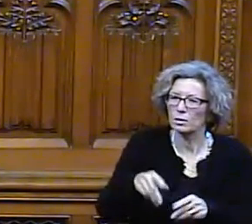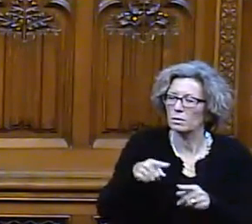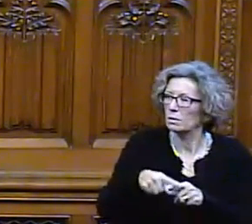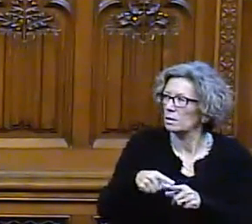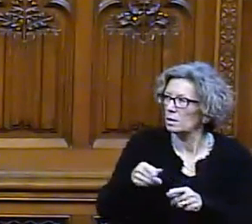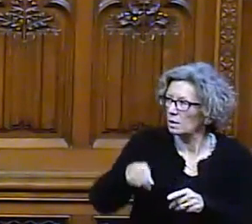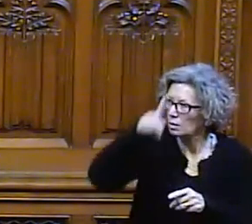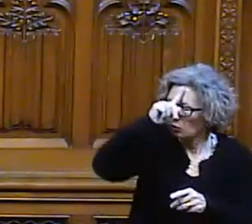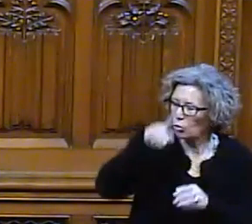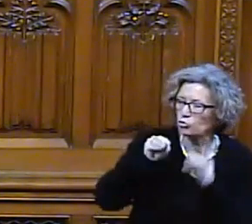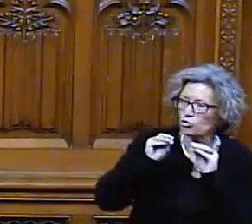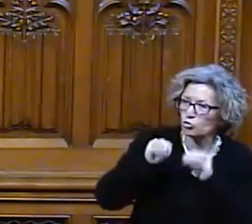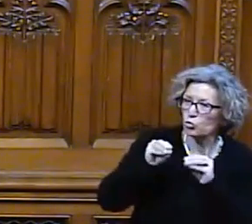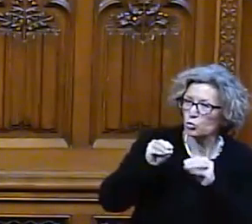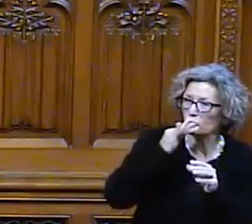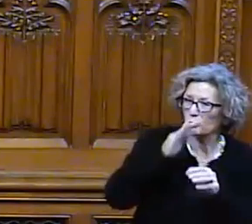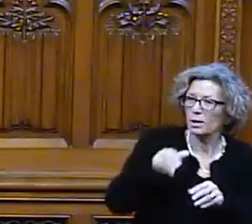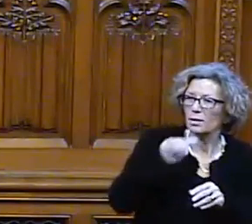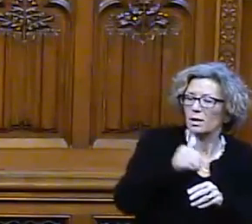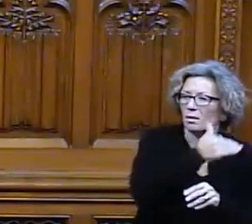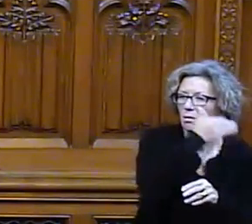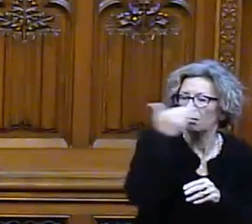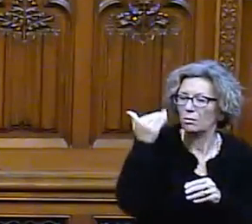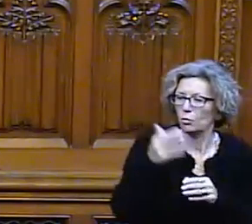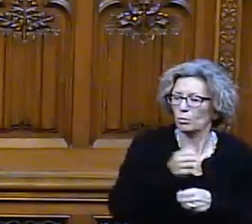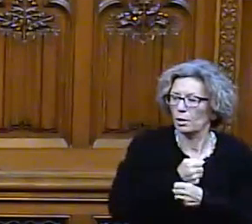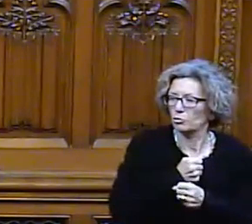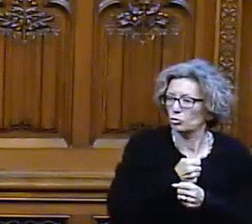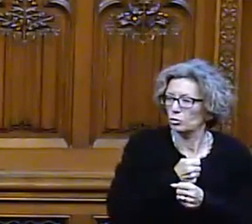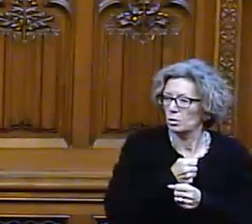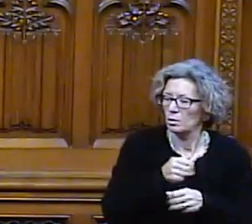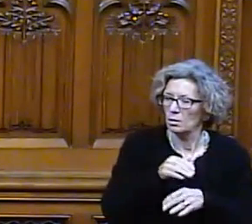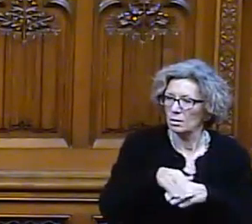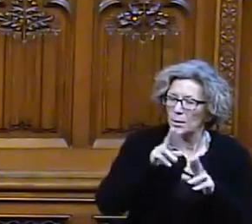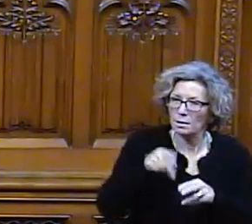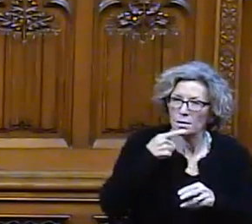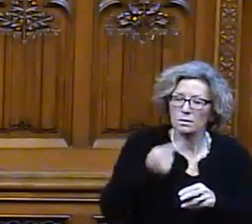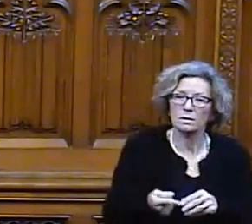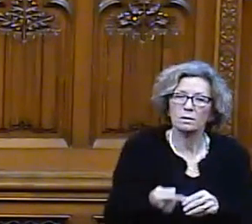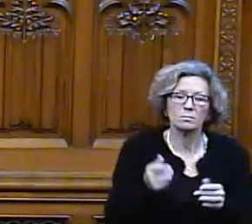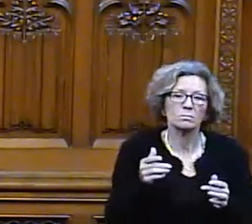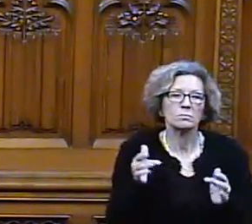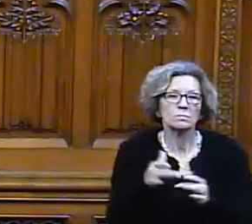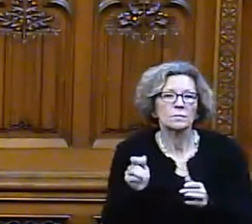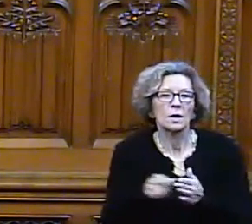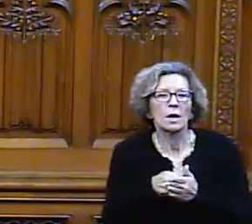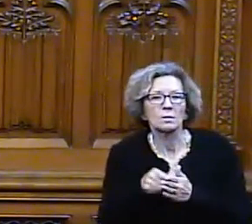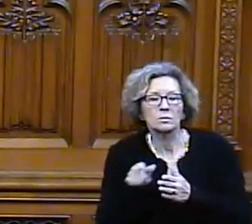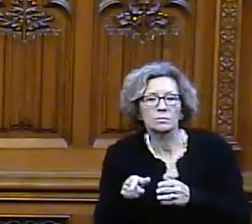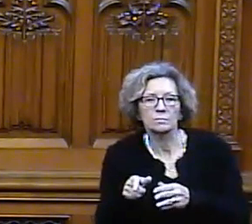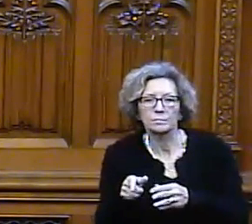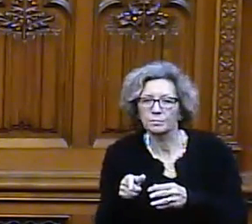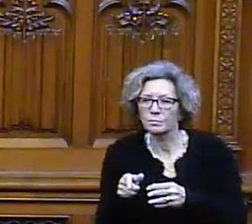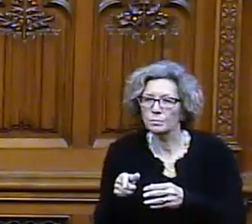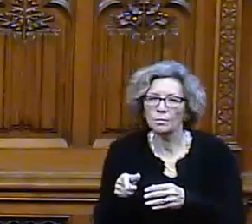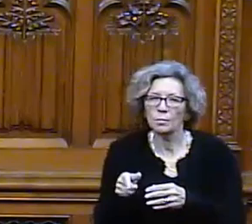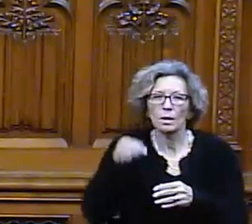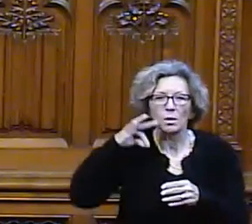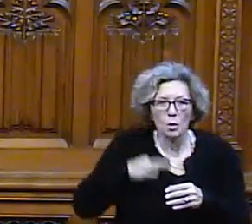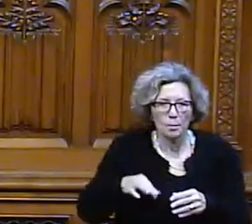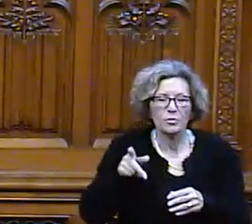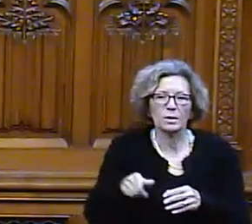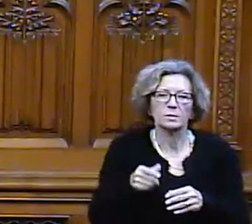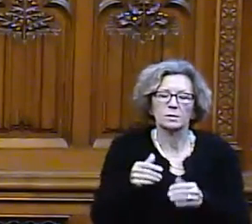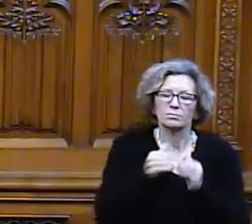die deutsche Unterrichtssprache nicht ausreichend beherrschen. Der Gemeinderat der Stadt Wien spricht sich für die Einrichtung von